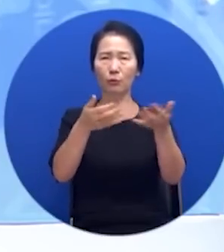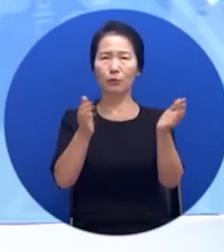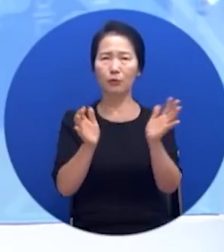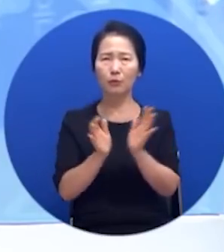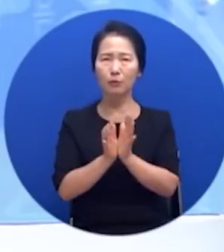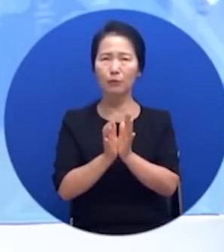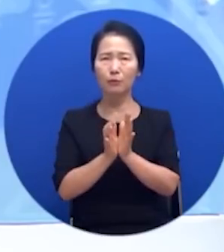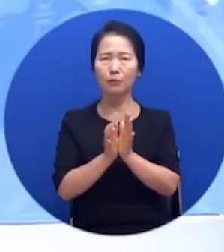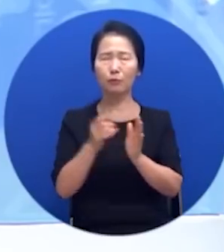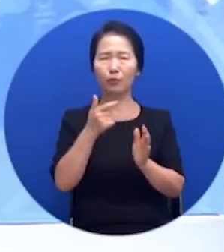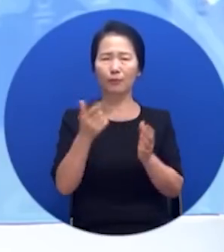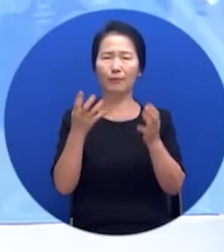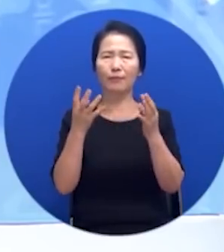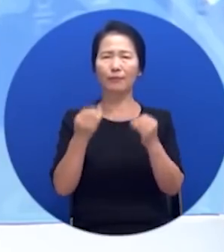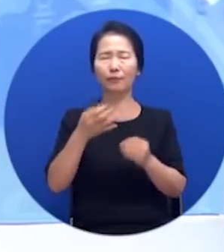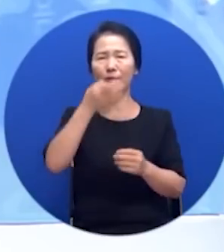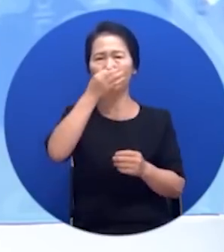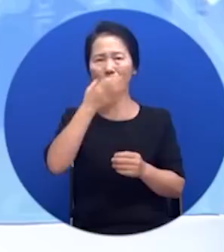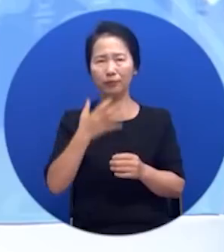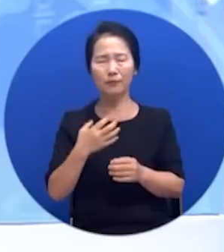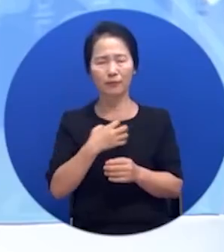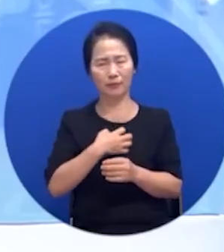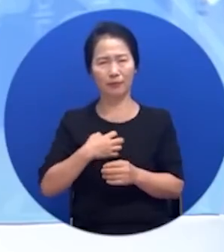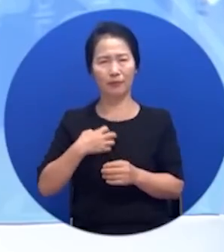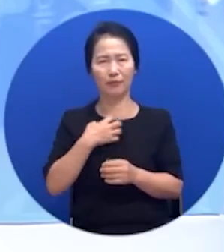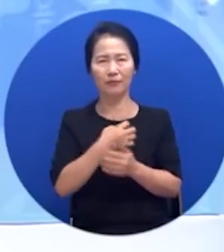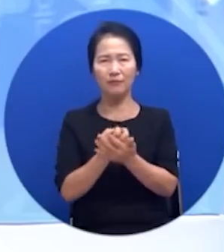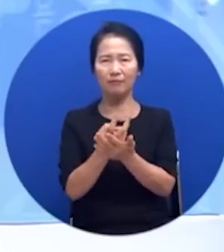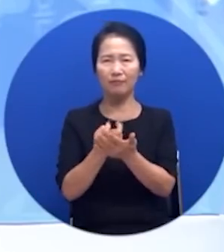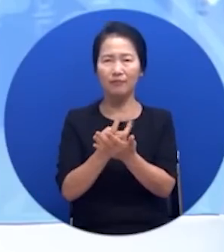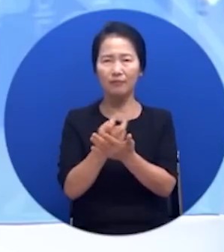너무나 아파하고 고통스러워하고 있습니다.